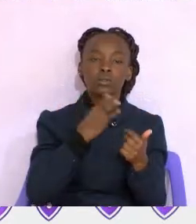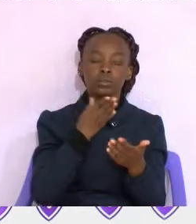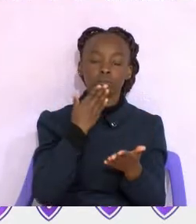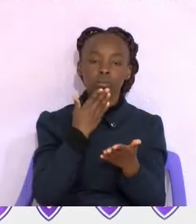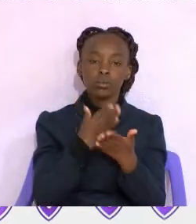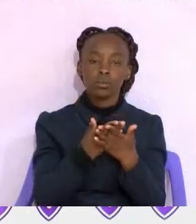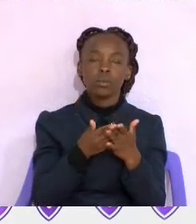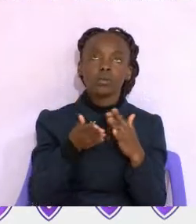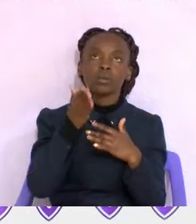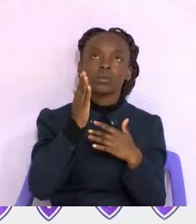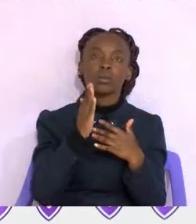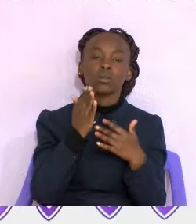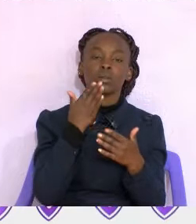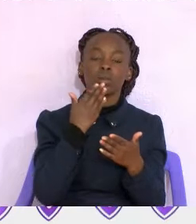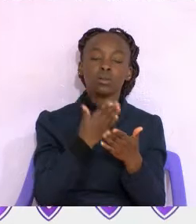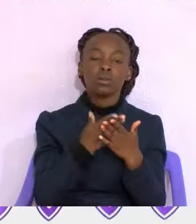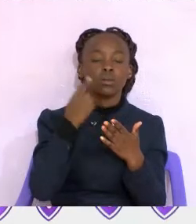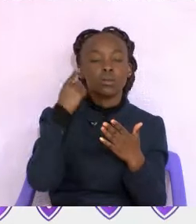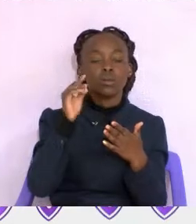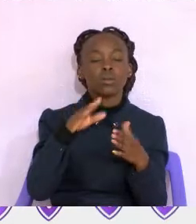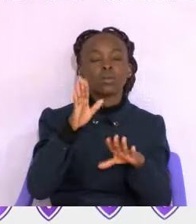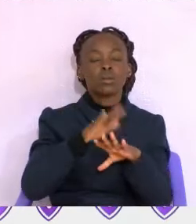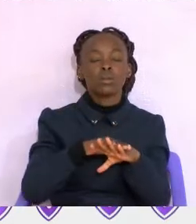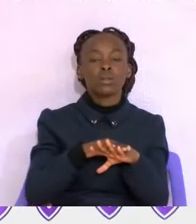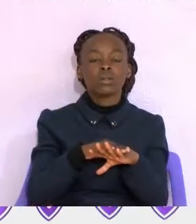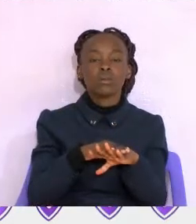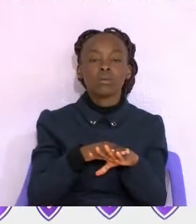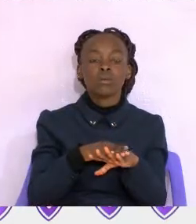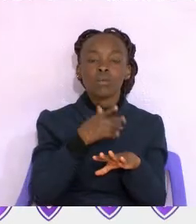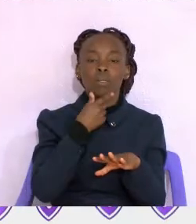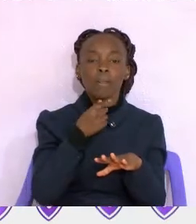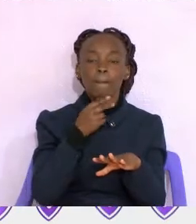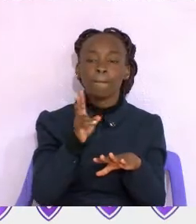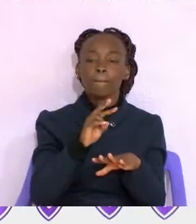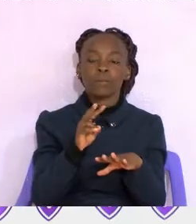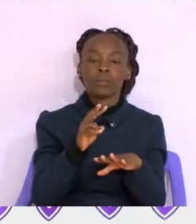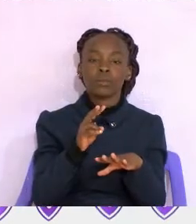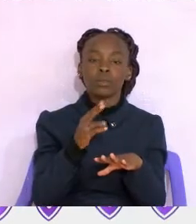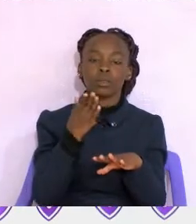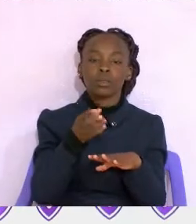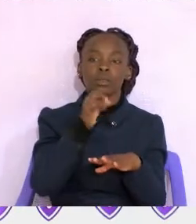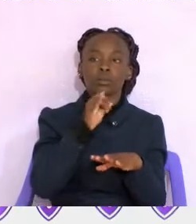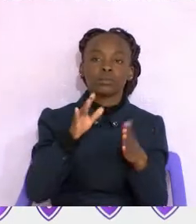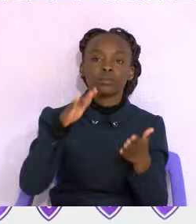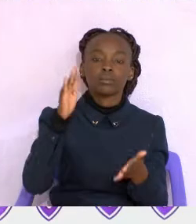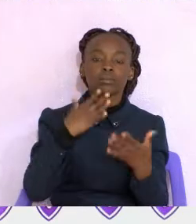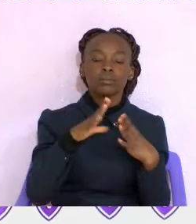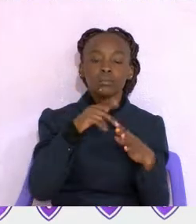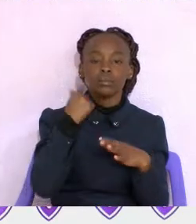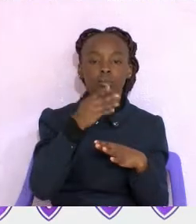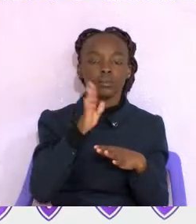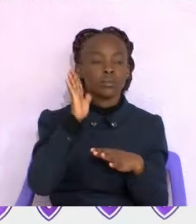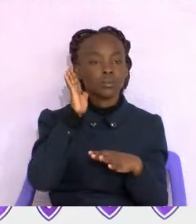Bwana kwa wema wako. Asante mtakatifu. Baba tazama kuna idadi nyingine kubwa wanaotazama na